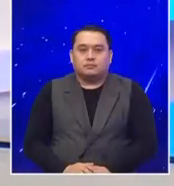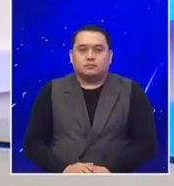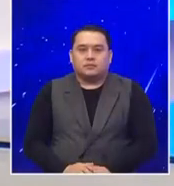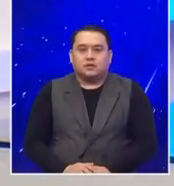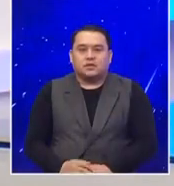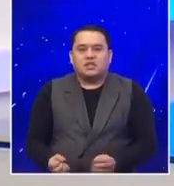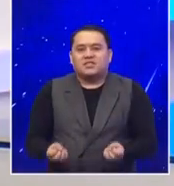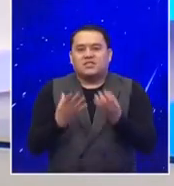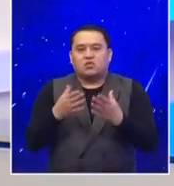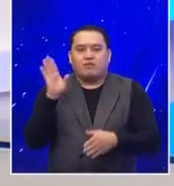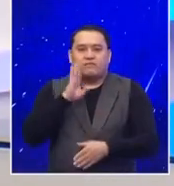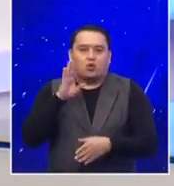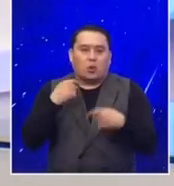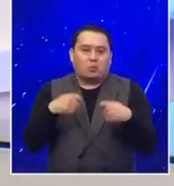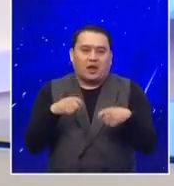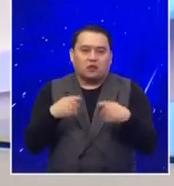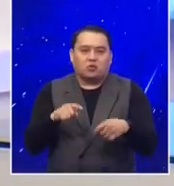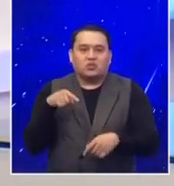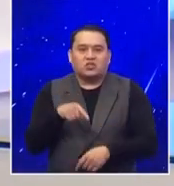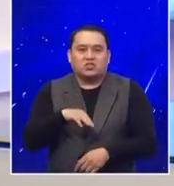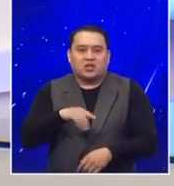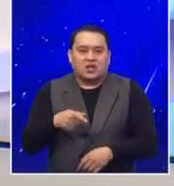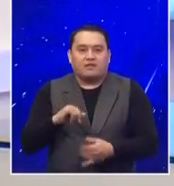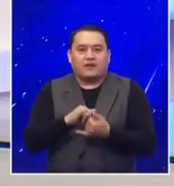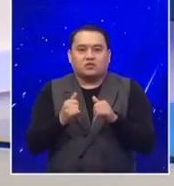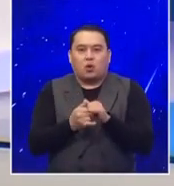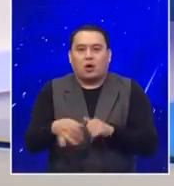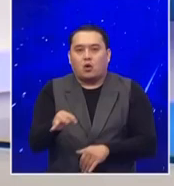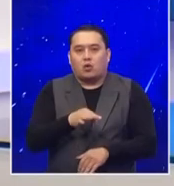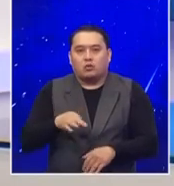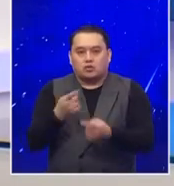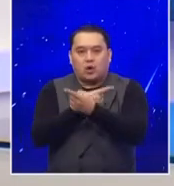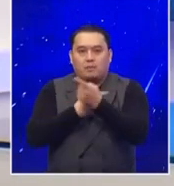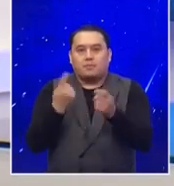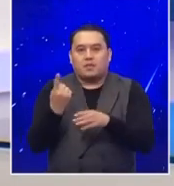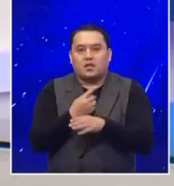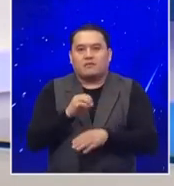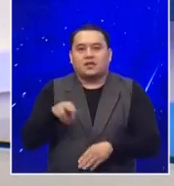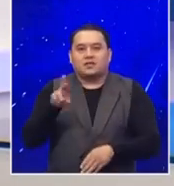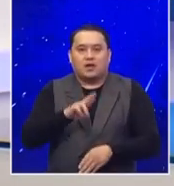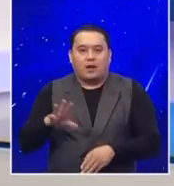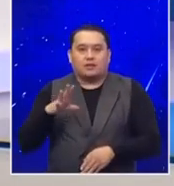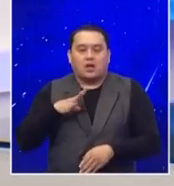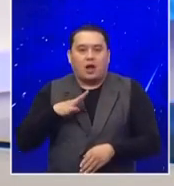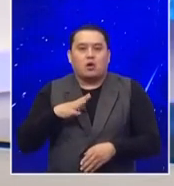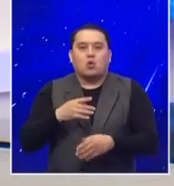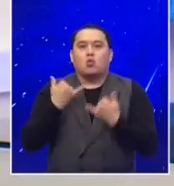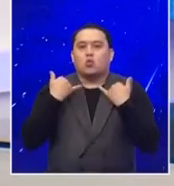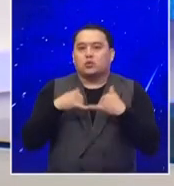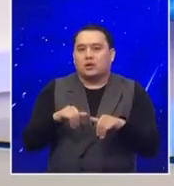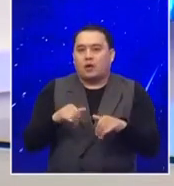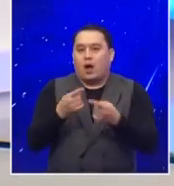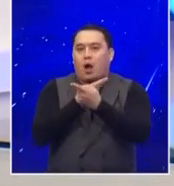Святую воду продают за 1000 тенге в Восточно-Казахстанской области. Как сообщает Первый канал Евразия,